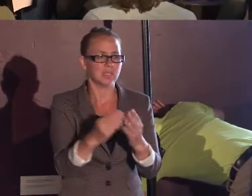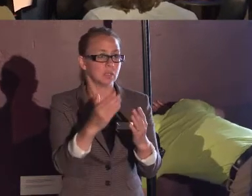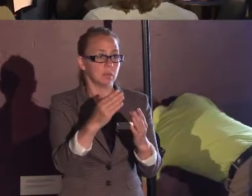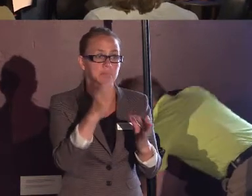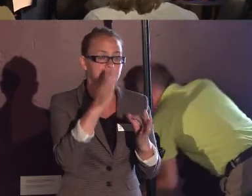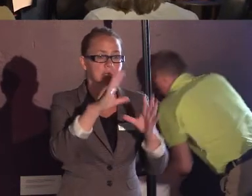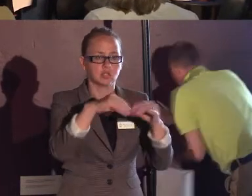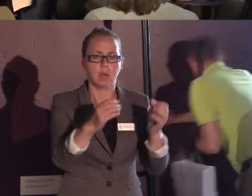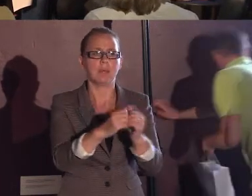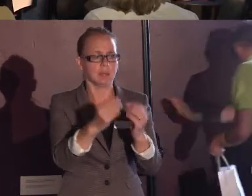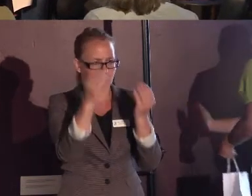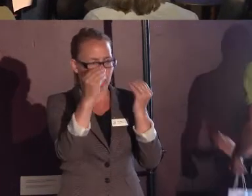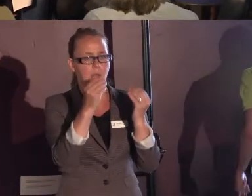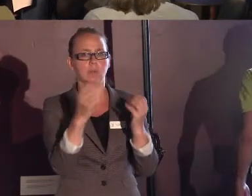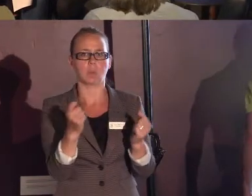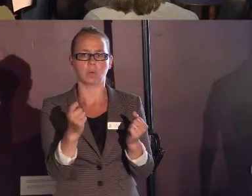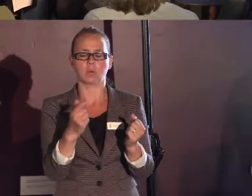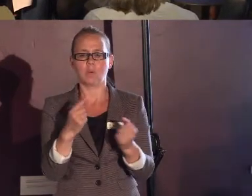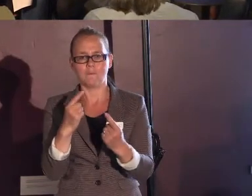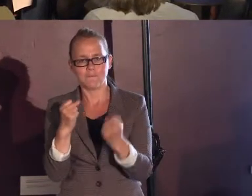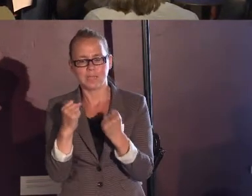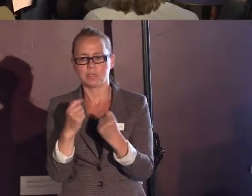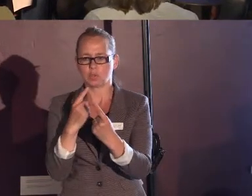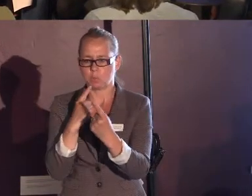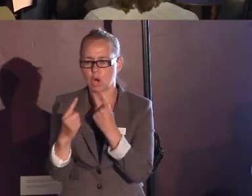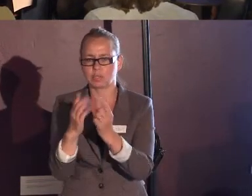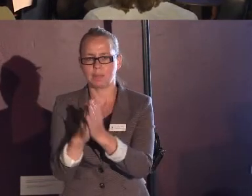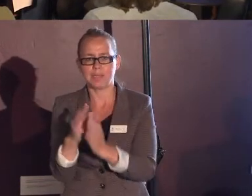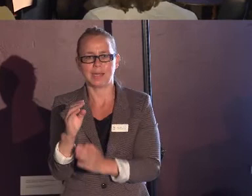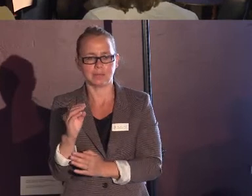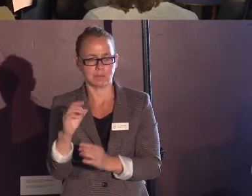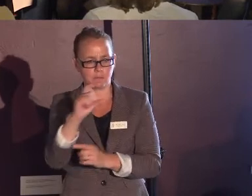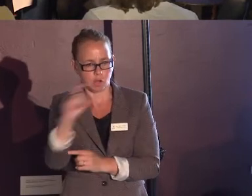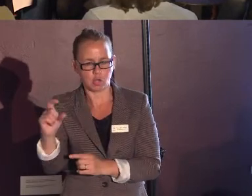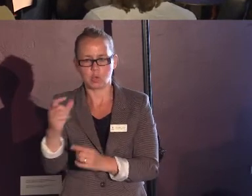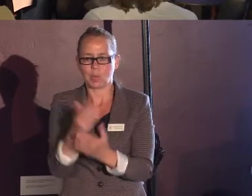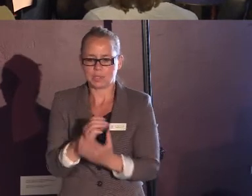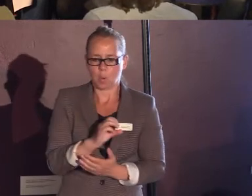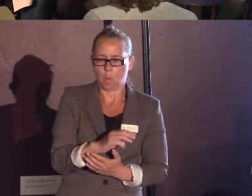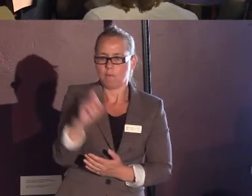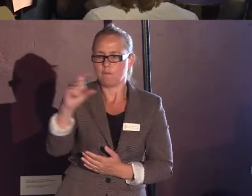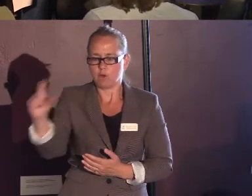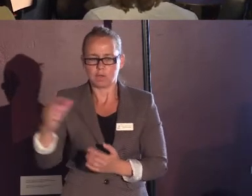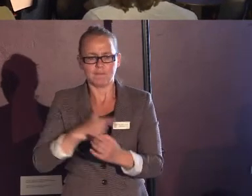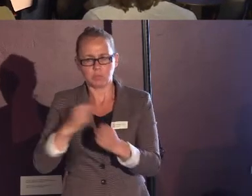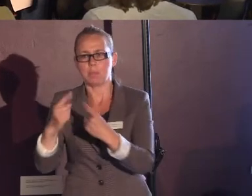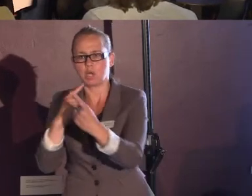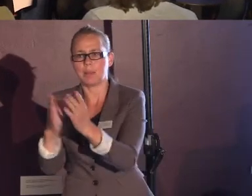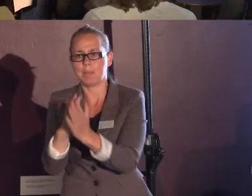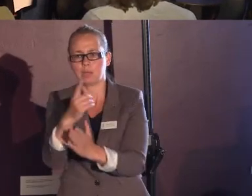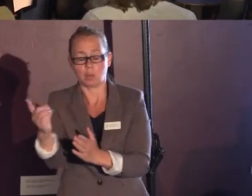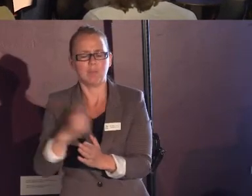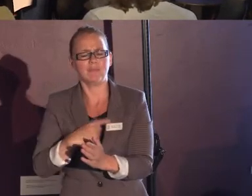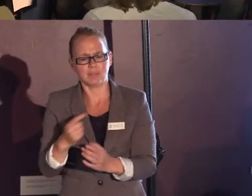Och sen är det viktigt att vi talar med entreprenörer och företagare och icke om dem, vilken vi kan ha en tendens